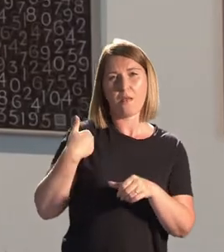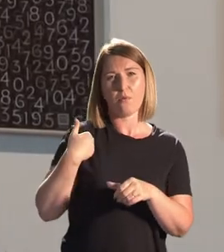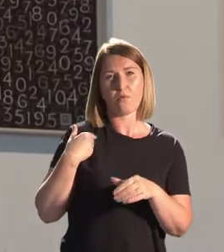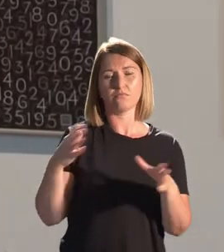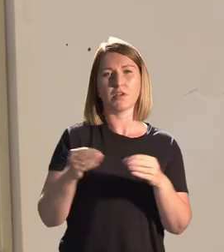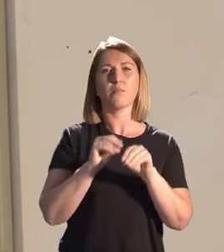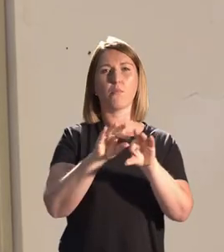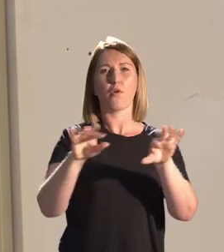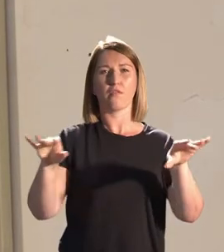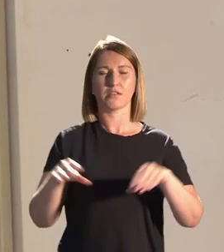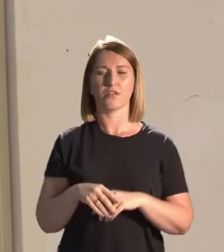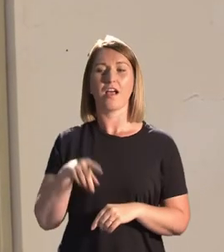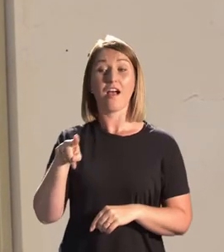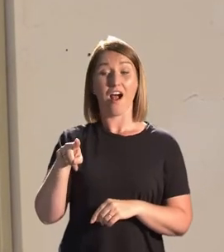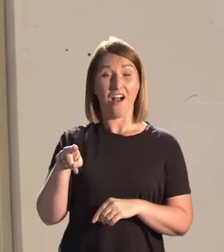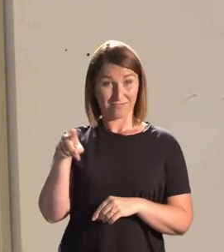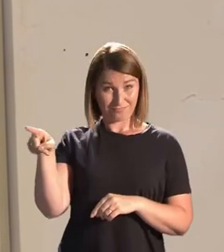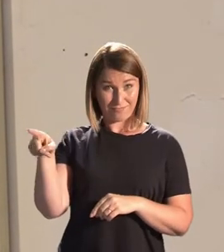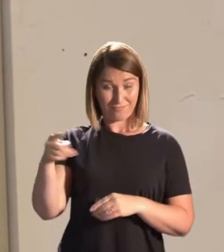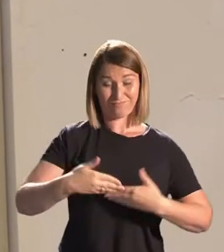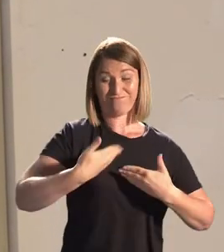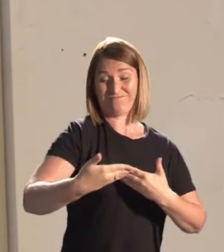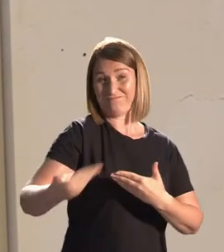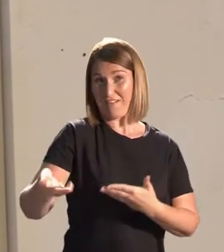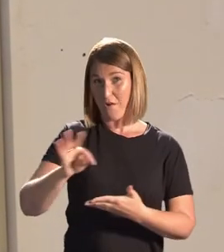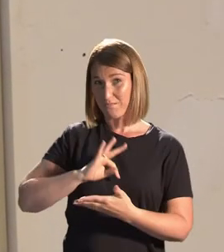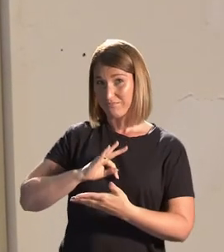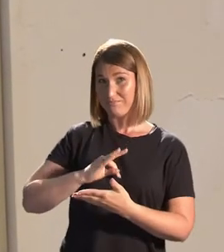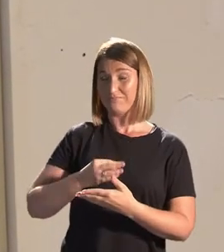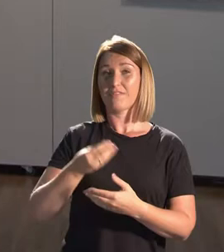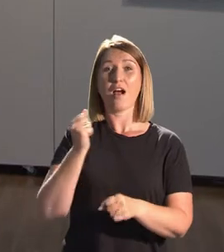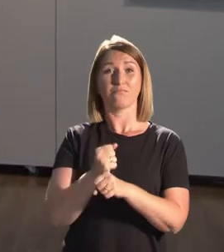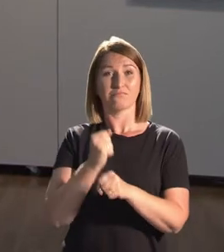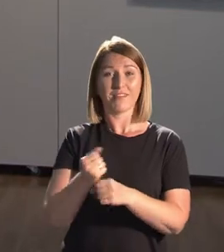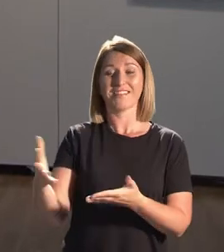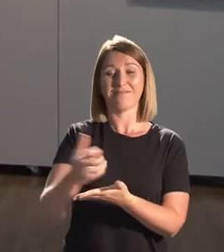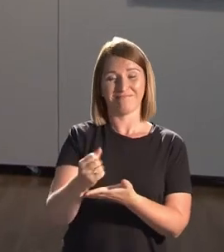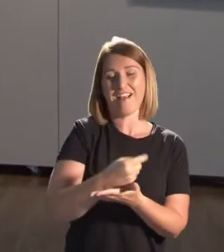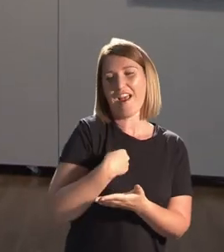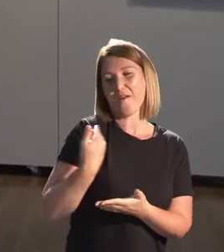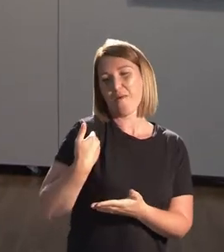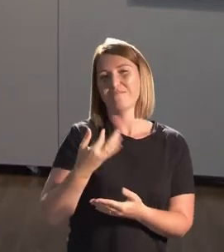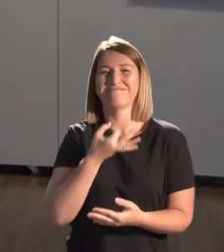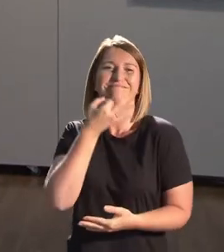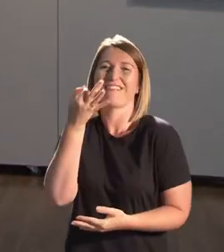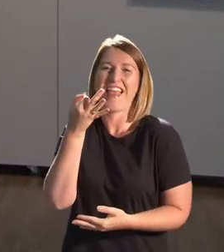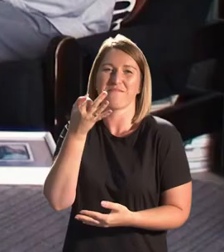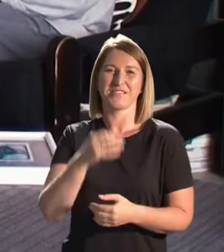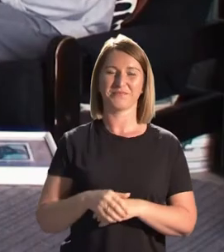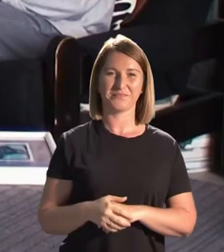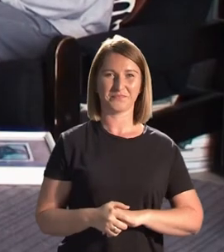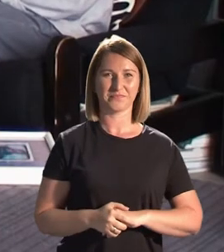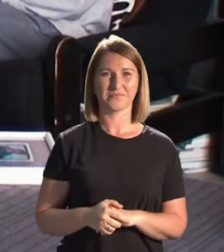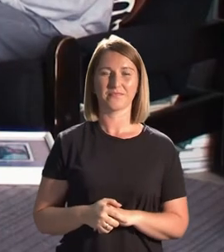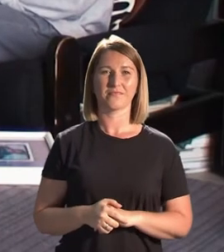profesorem, który zlecał mnie wszystkie prace jakieś takie zarobkowe, bo byłem najlepszym liternikiem.